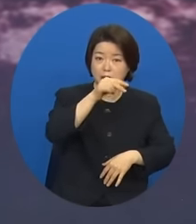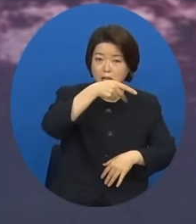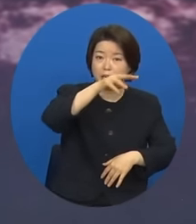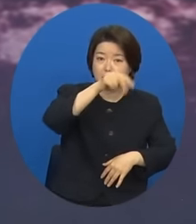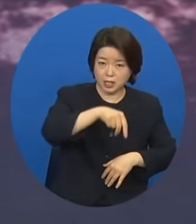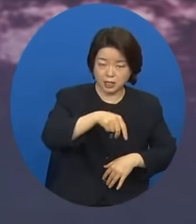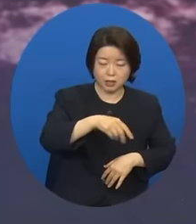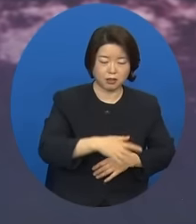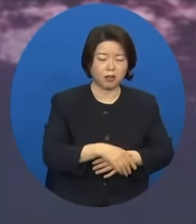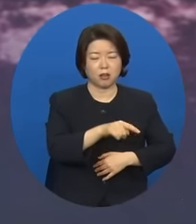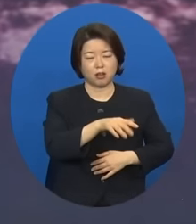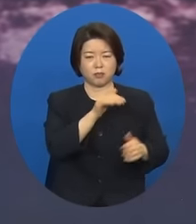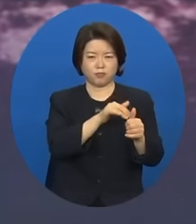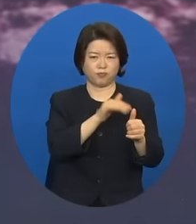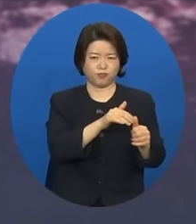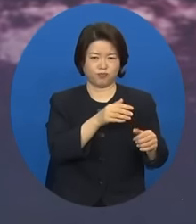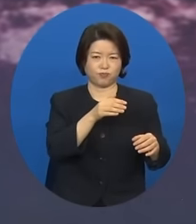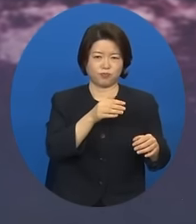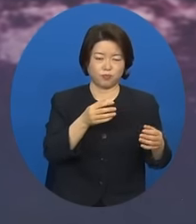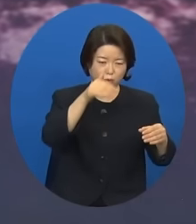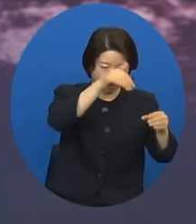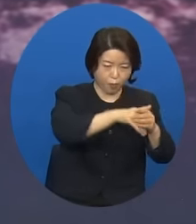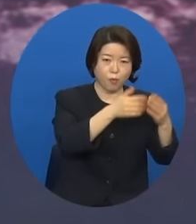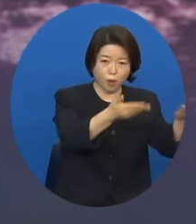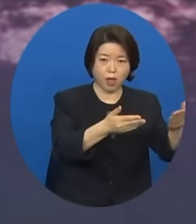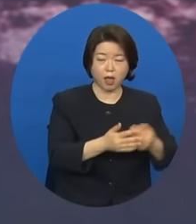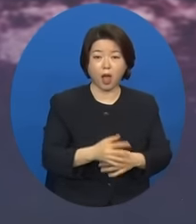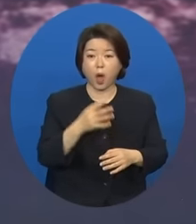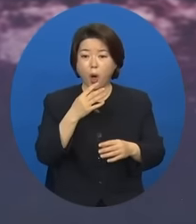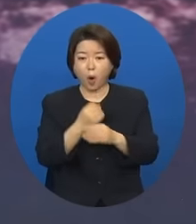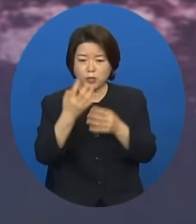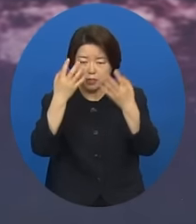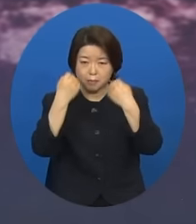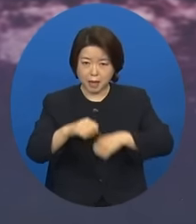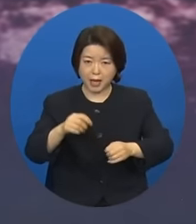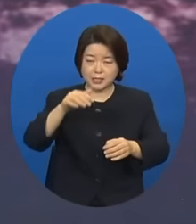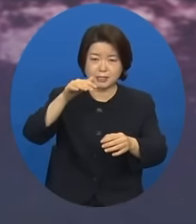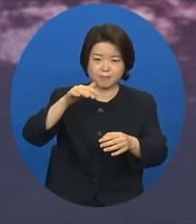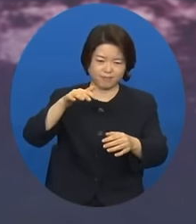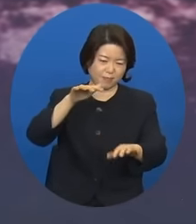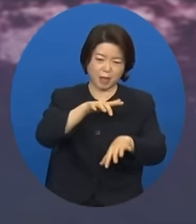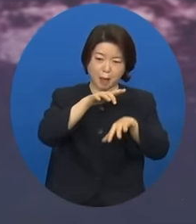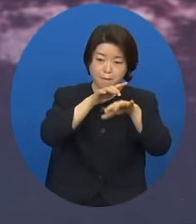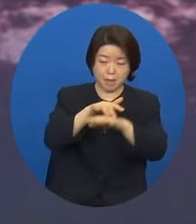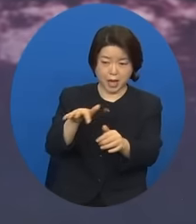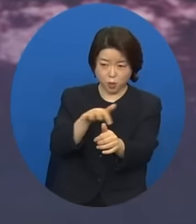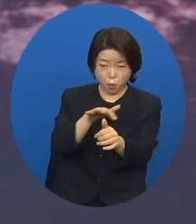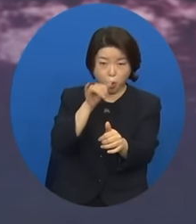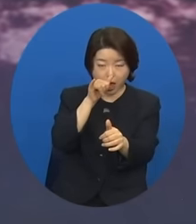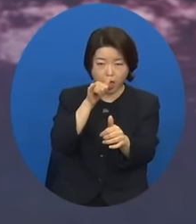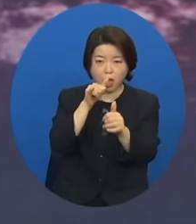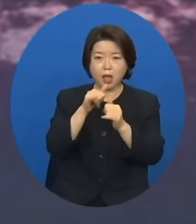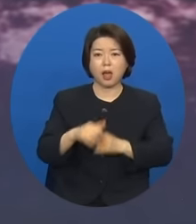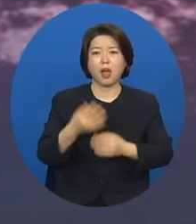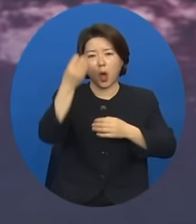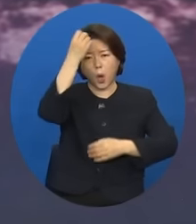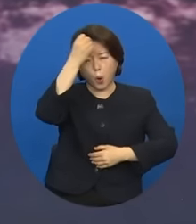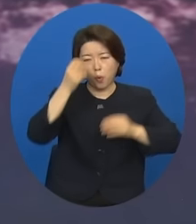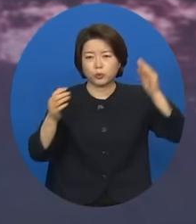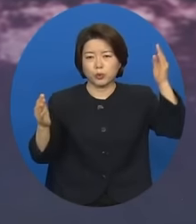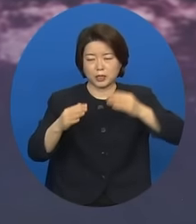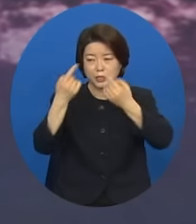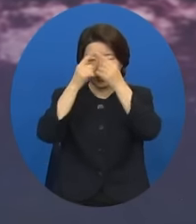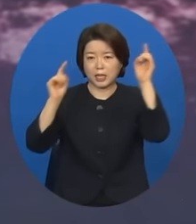뿌려지니 고등학교 대학교 들어갈 때 가장 많이 뿌려져 꽉 막혀 있는 겁니다 그러니까 아버지